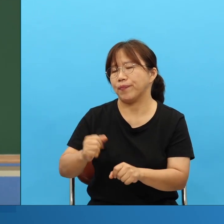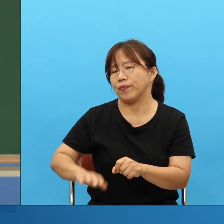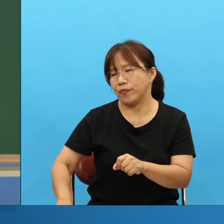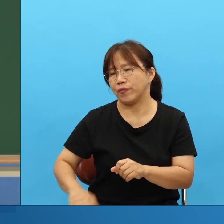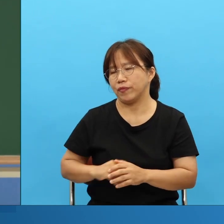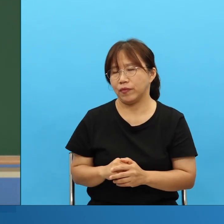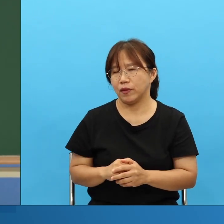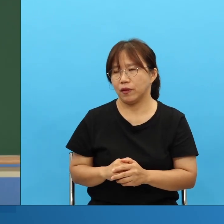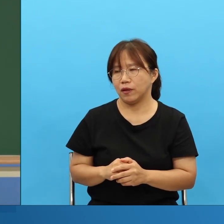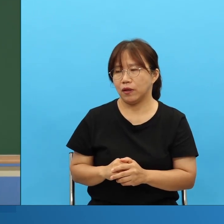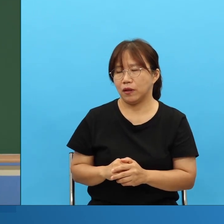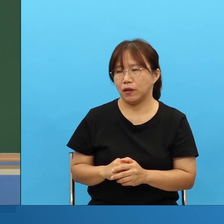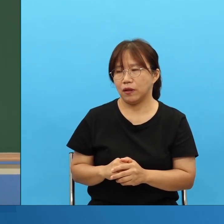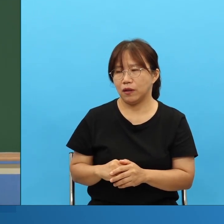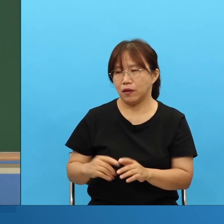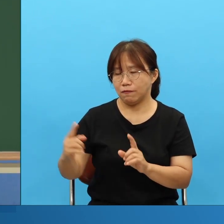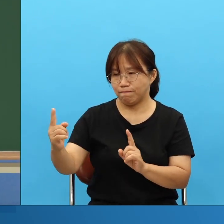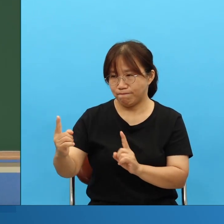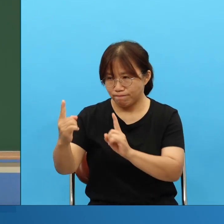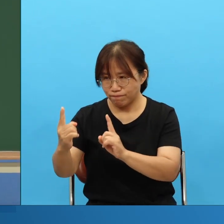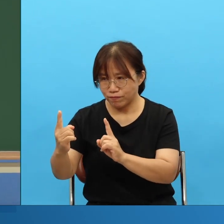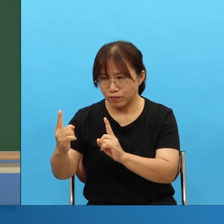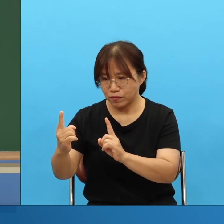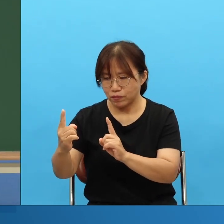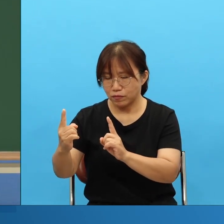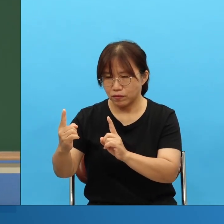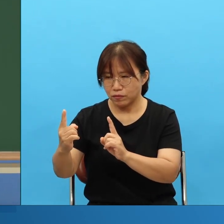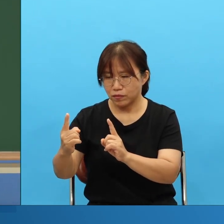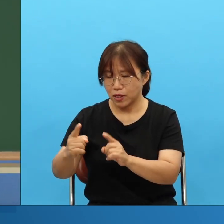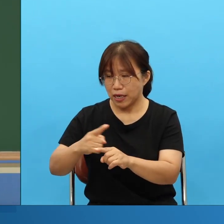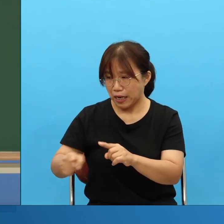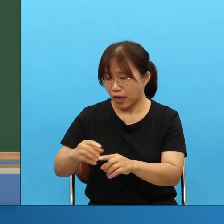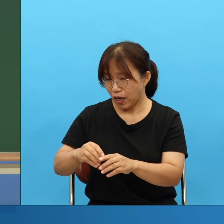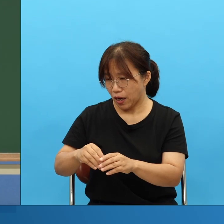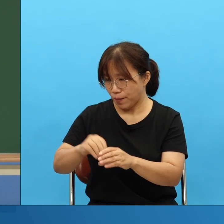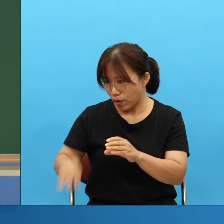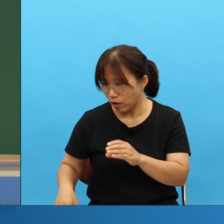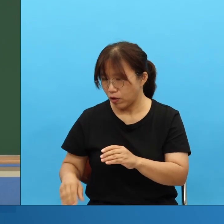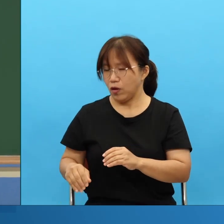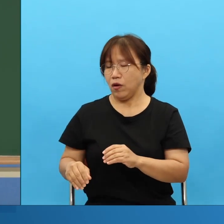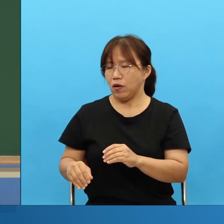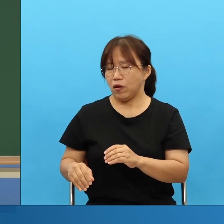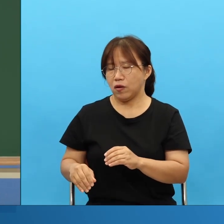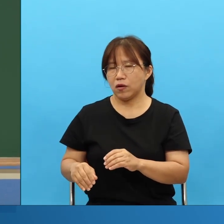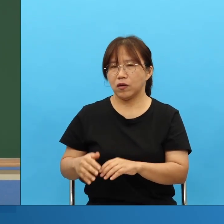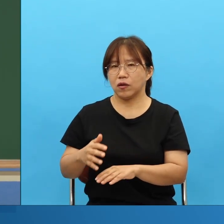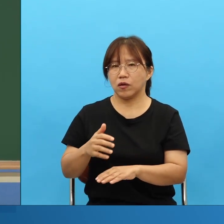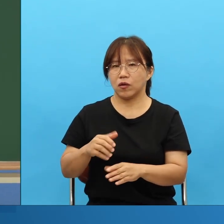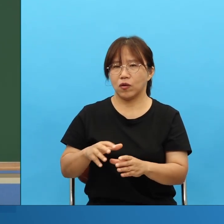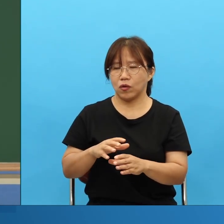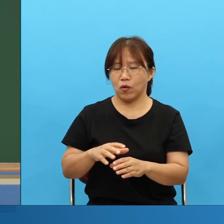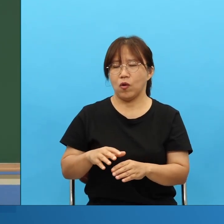조금 반응이 있어요. 내려놔. 이러니까 칼 내려놓는 거예요. 이야, 이게 어떻게 됐지?